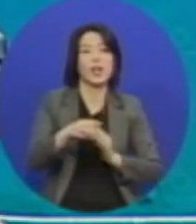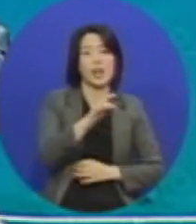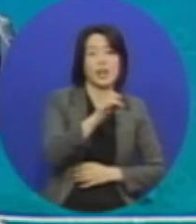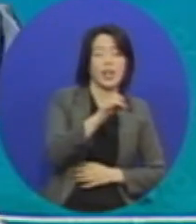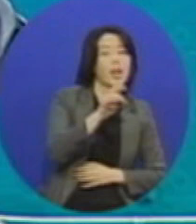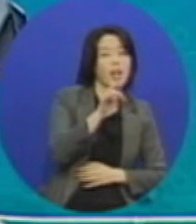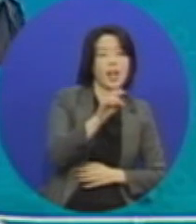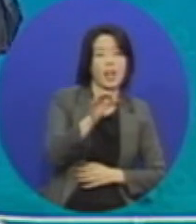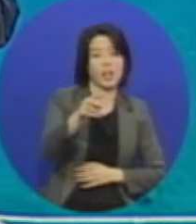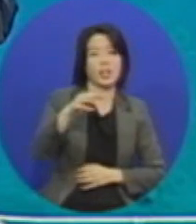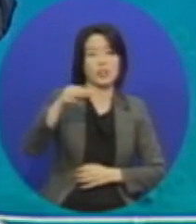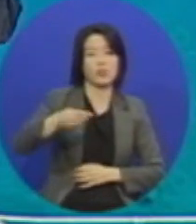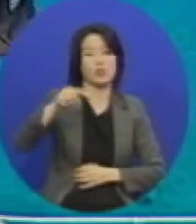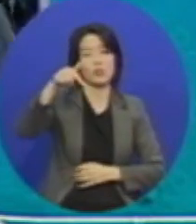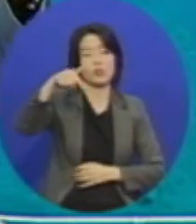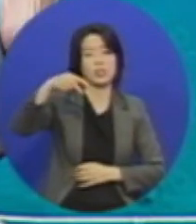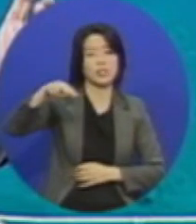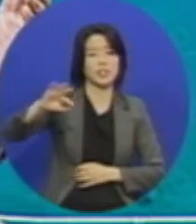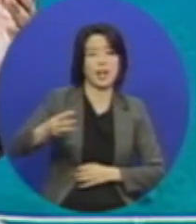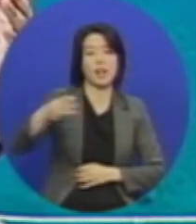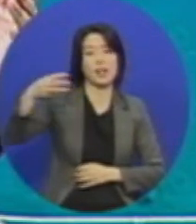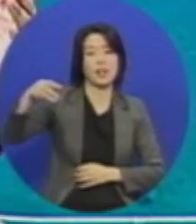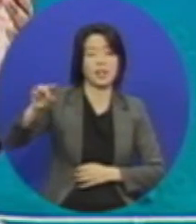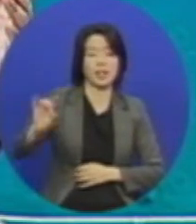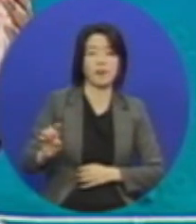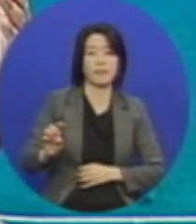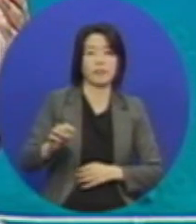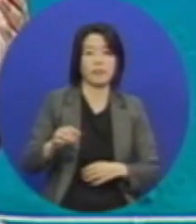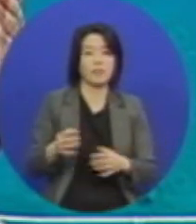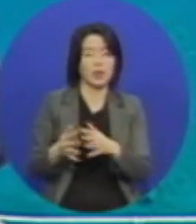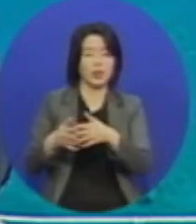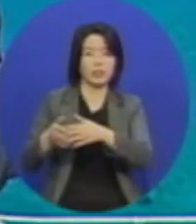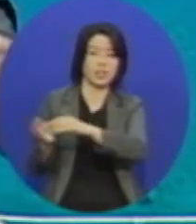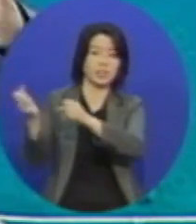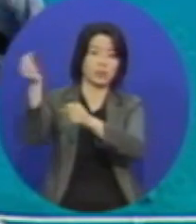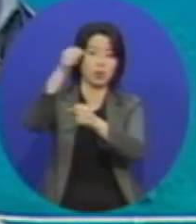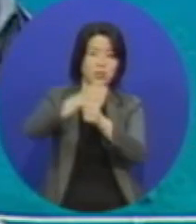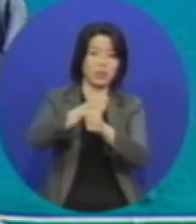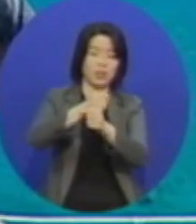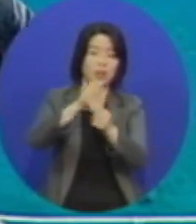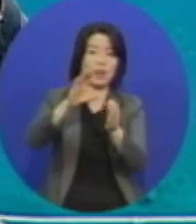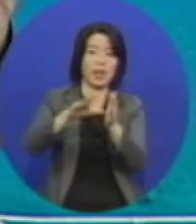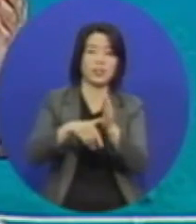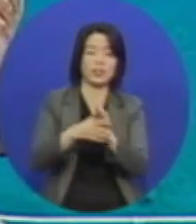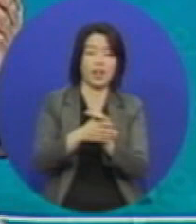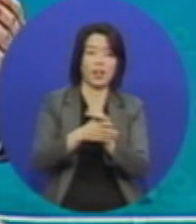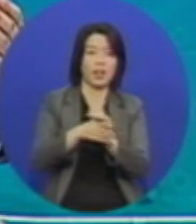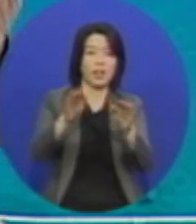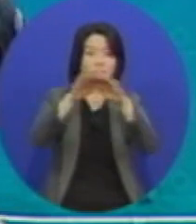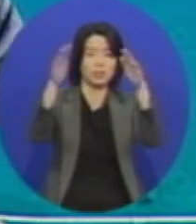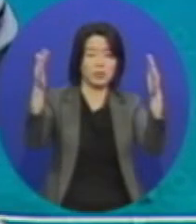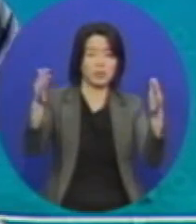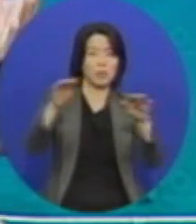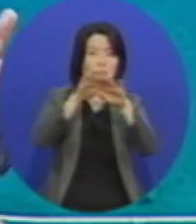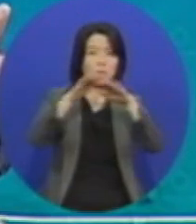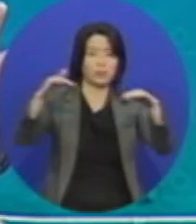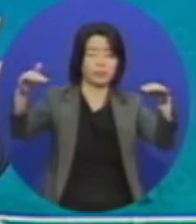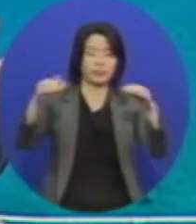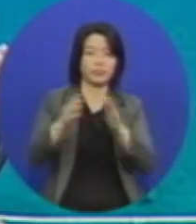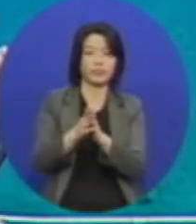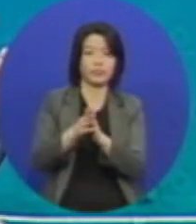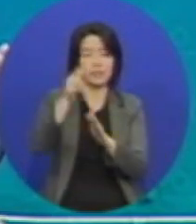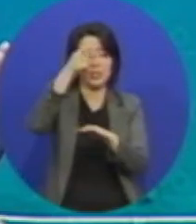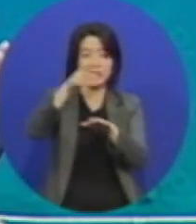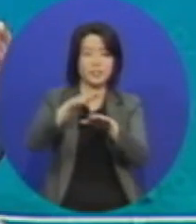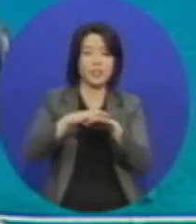복귀해서 예루살렘 성벽을 제거합니다 근데 뇌에 미아가 성벽 제거를 하고 난 다음에 낙성식 하기